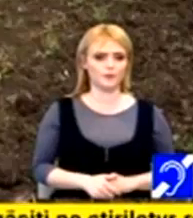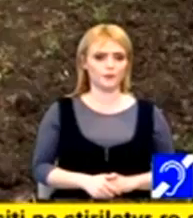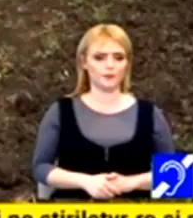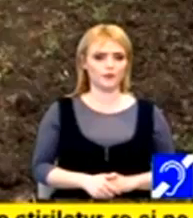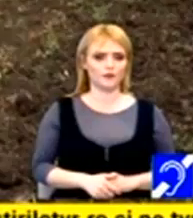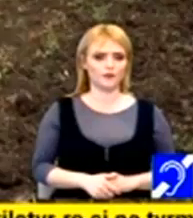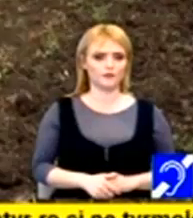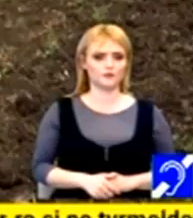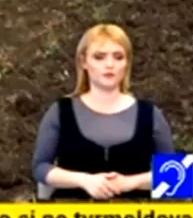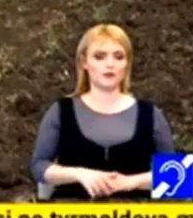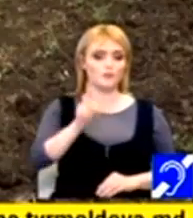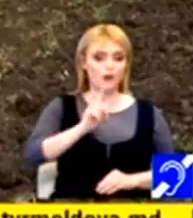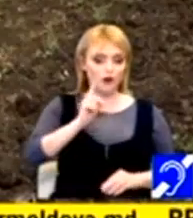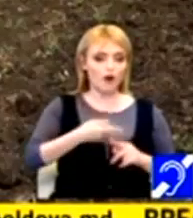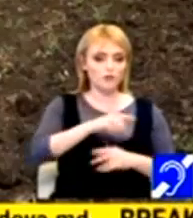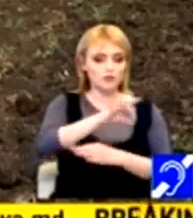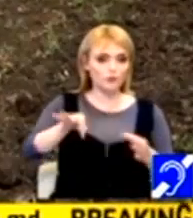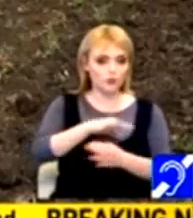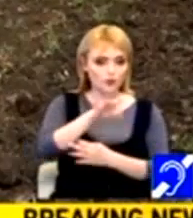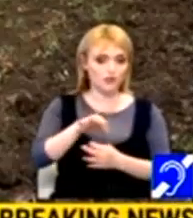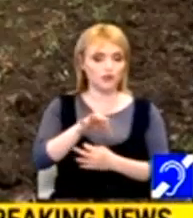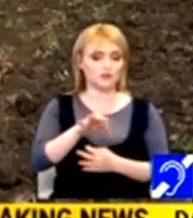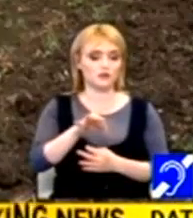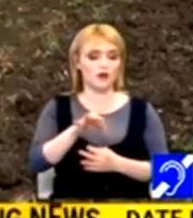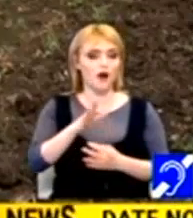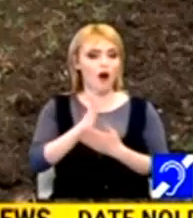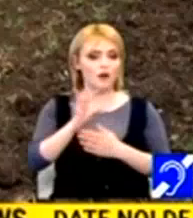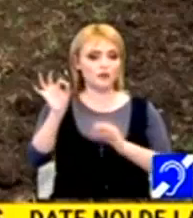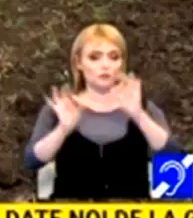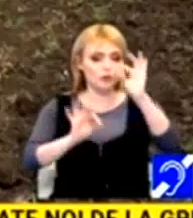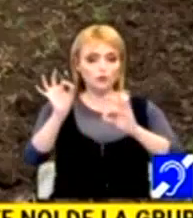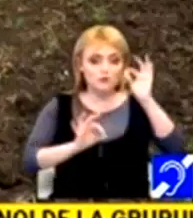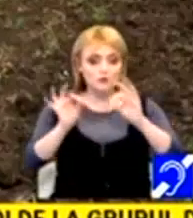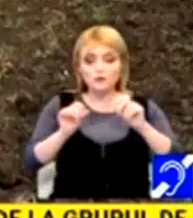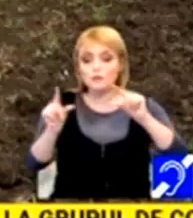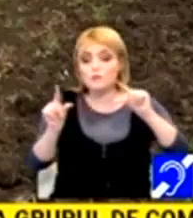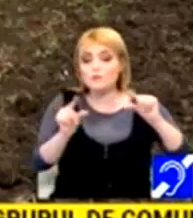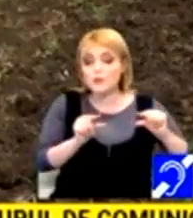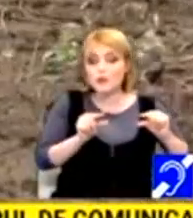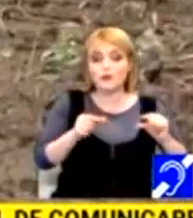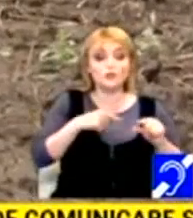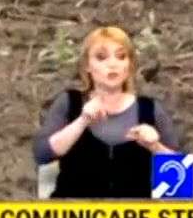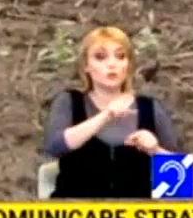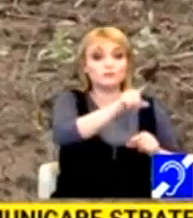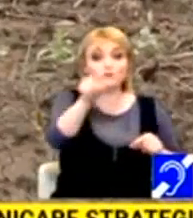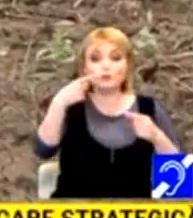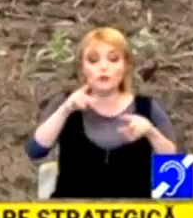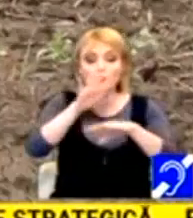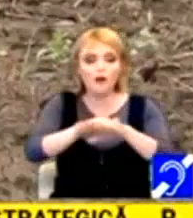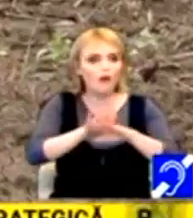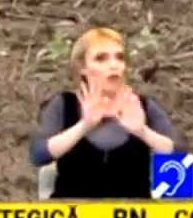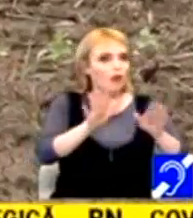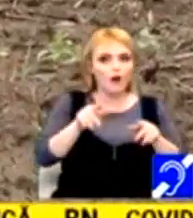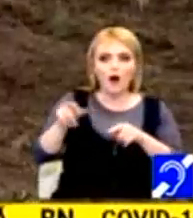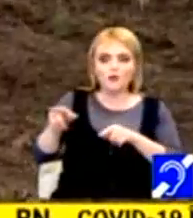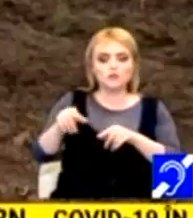proiectul dat are o rată a dobânzii cea mai mică din care am găsit-o în alte bănci. Acum, tânăra